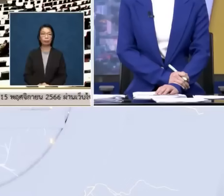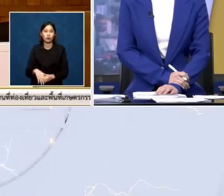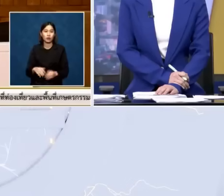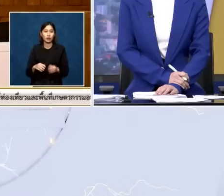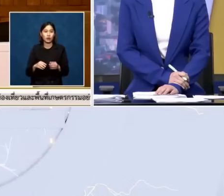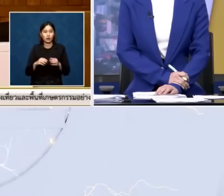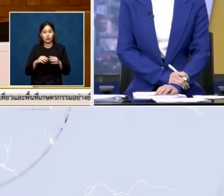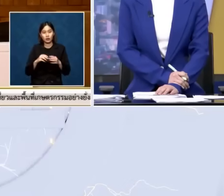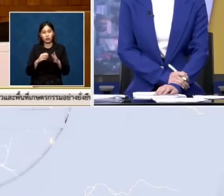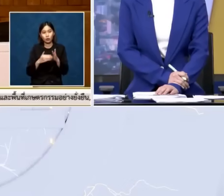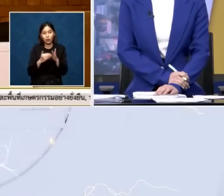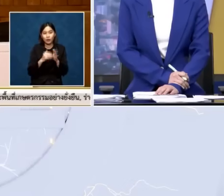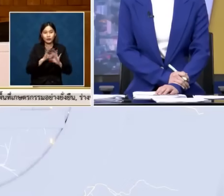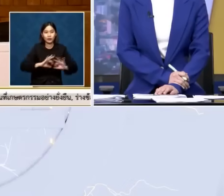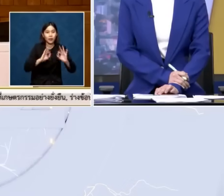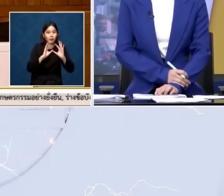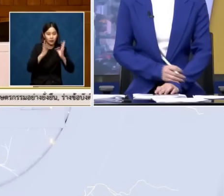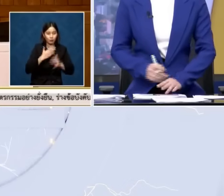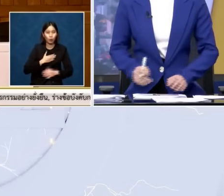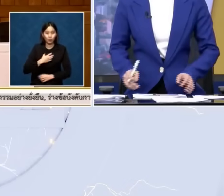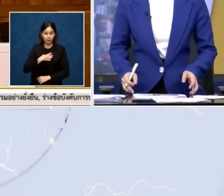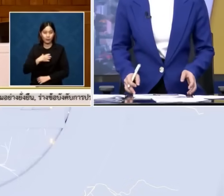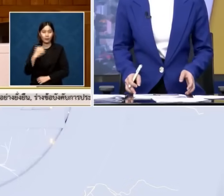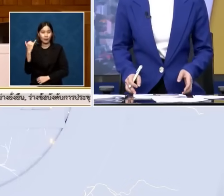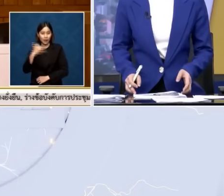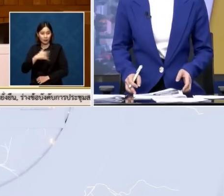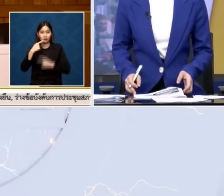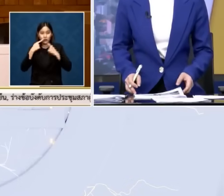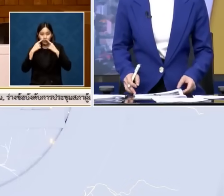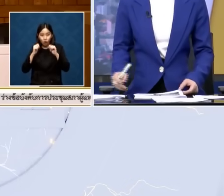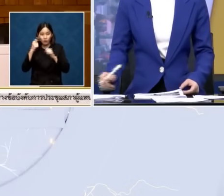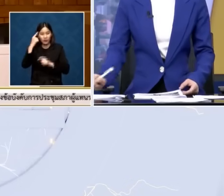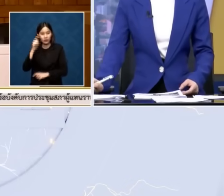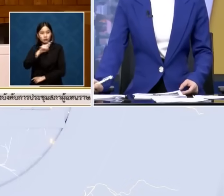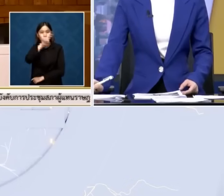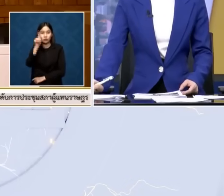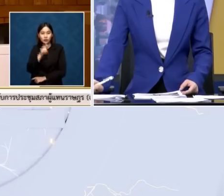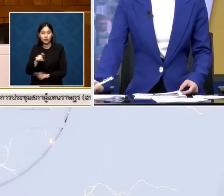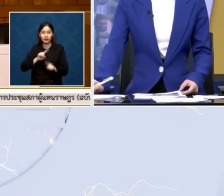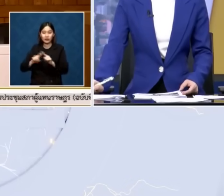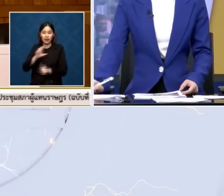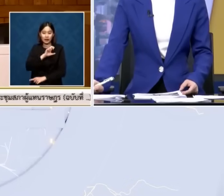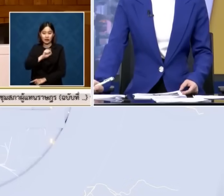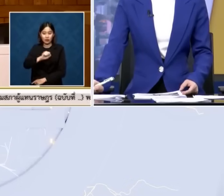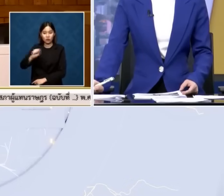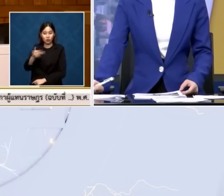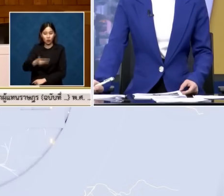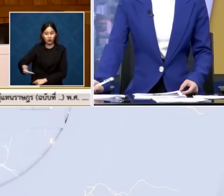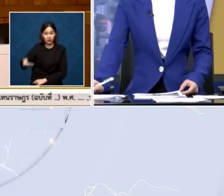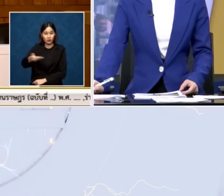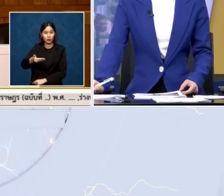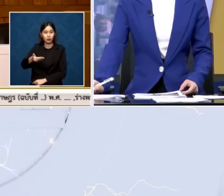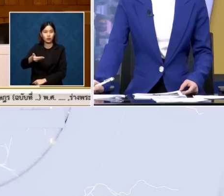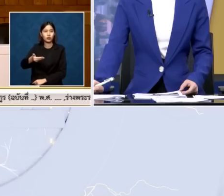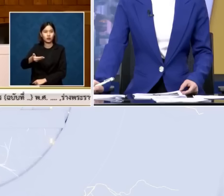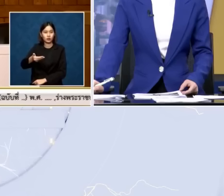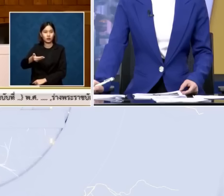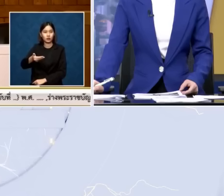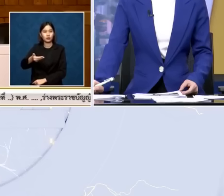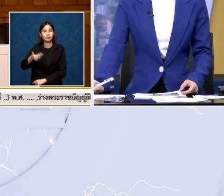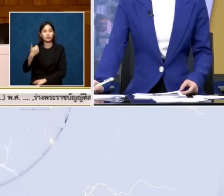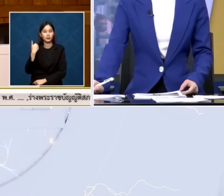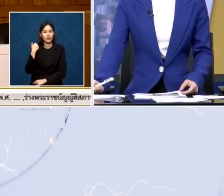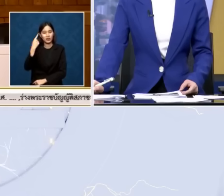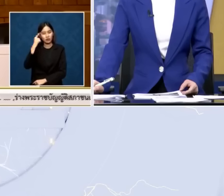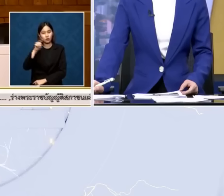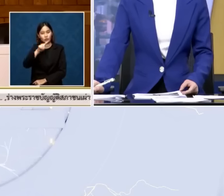สดของส.สนะครับถามว่านานแค่ไหนแล้วอันนี้ครั้งแรกของคุณเศรษฐาก็จริงแต่ว่าถ้าย้อนไปดูรัฐบาลที่ผ่านๆมา